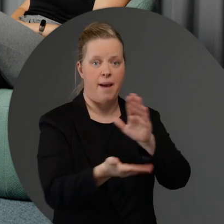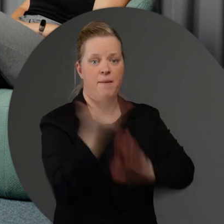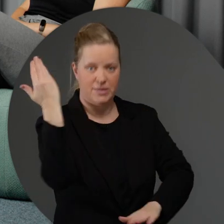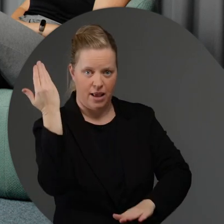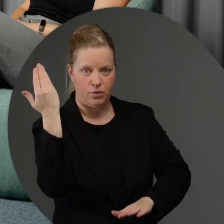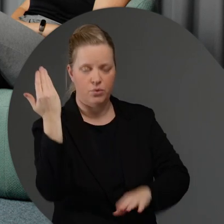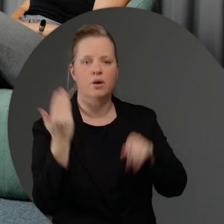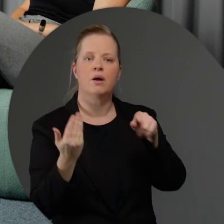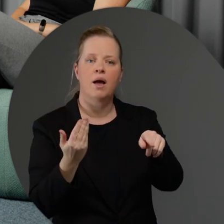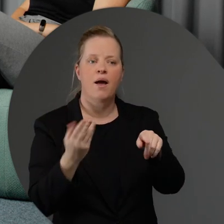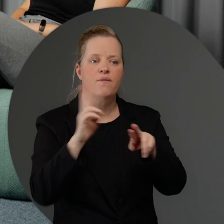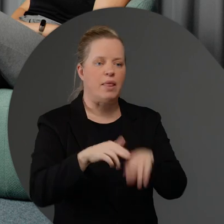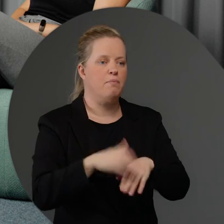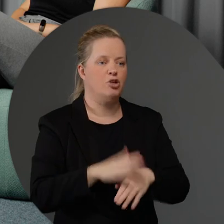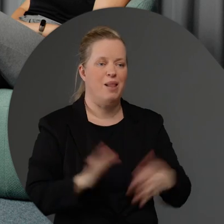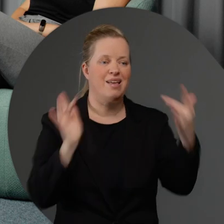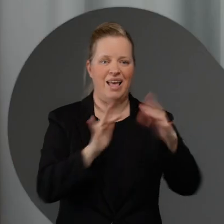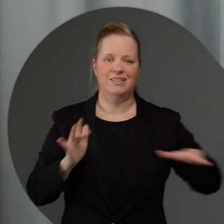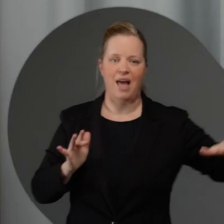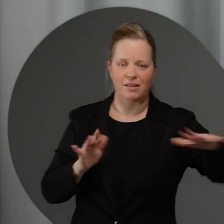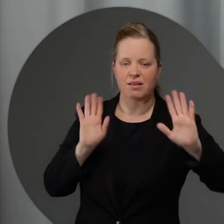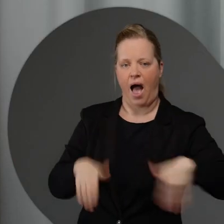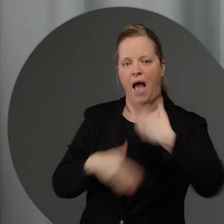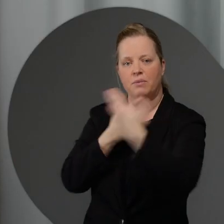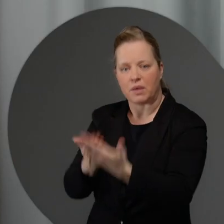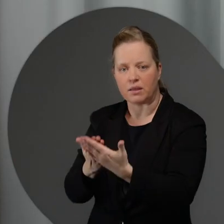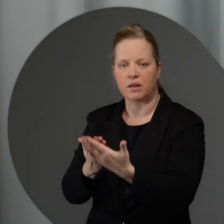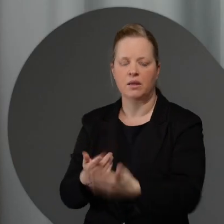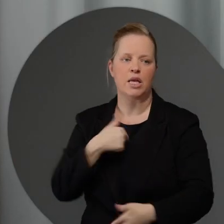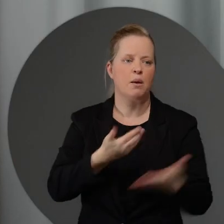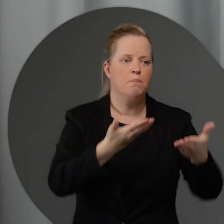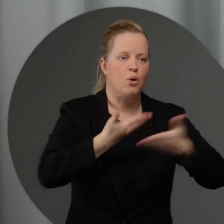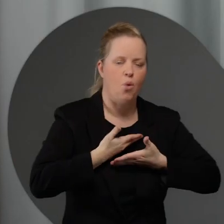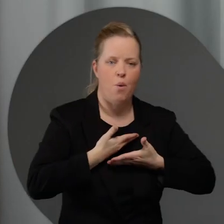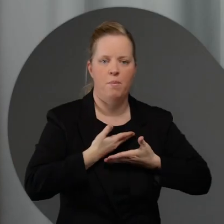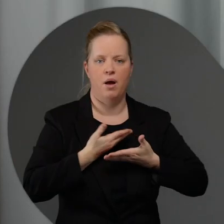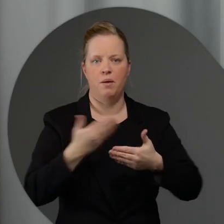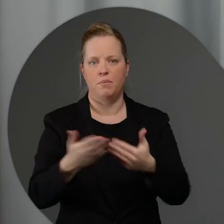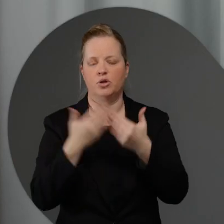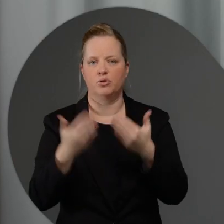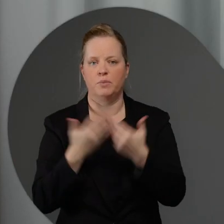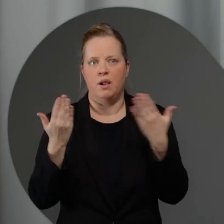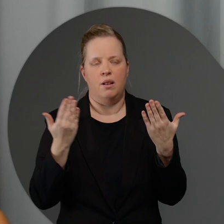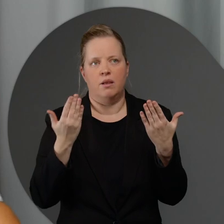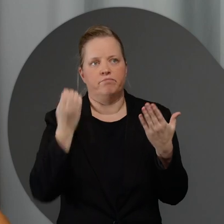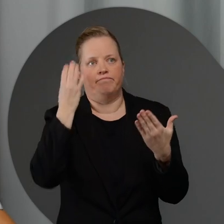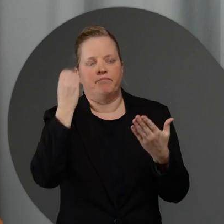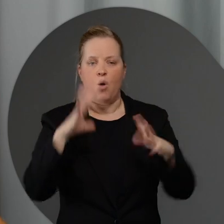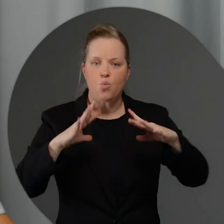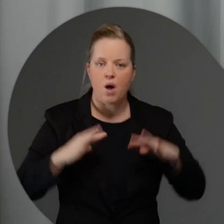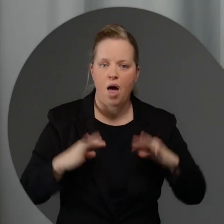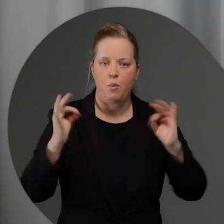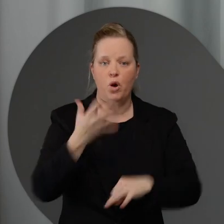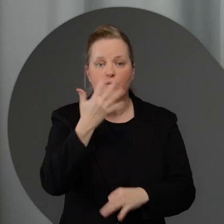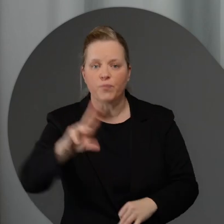Recht auf Beseitigung der Barriere. Weil wenn mir dann der Gegensteller quasi anbietet, ich kriege